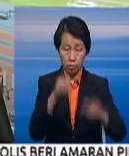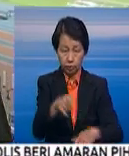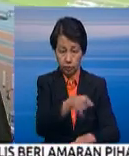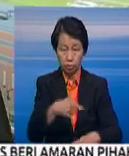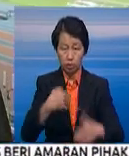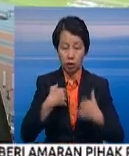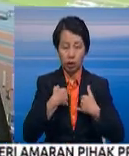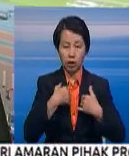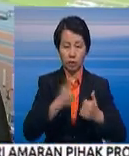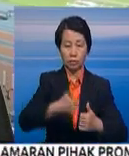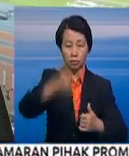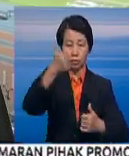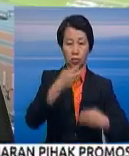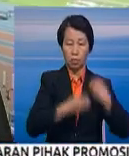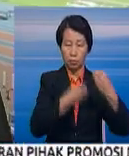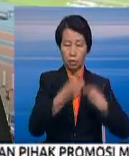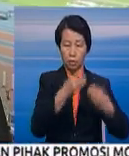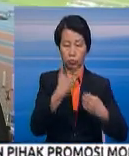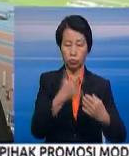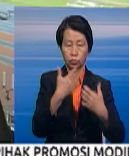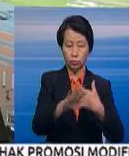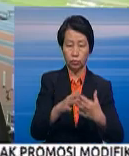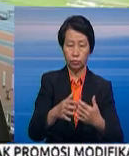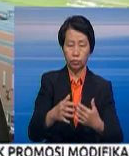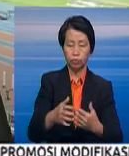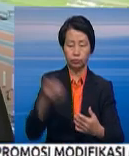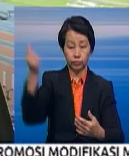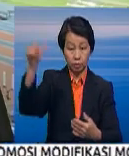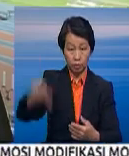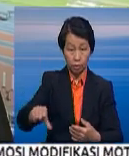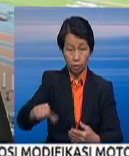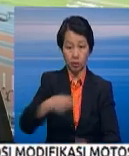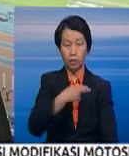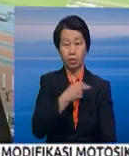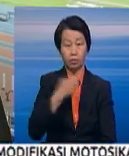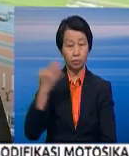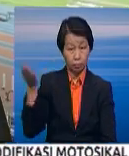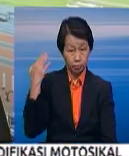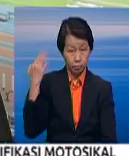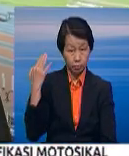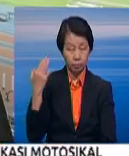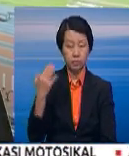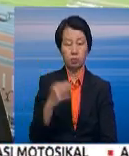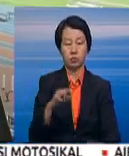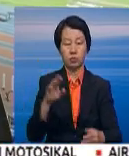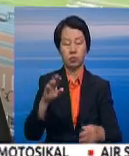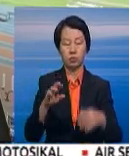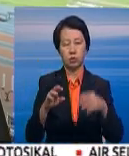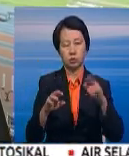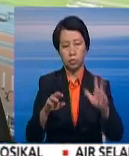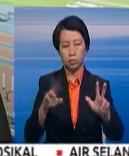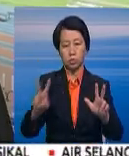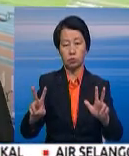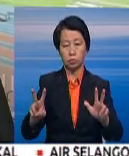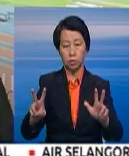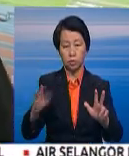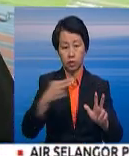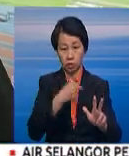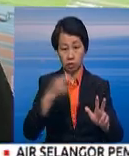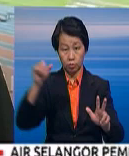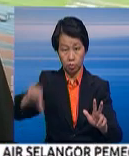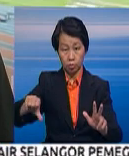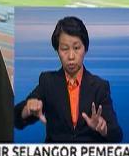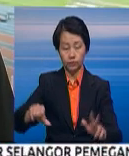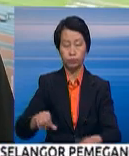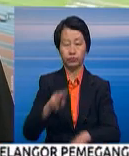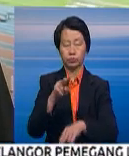kemenangan moral selepas kita menundukkan jiran tetangga kita iaitu Indonesia 3-2 tempoh hari. Penonton di rumah,